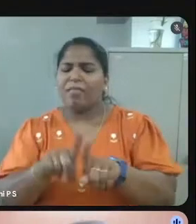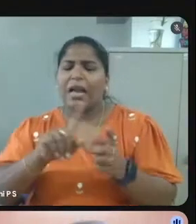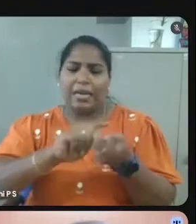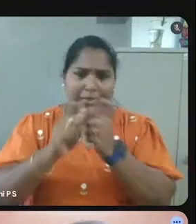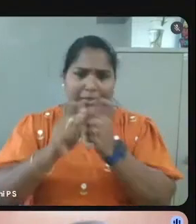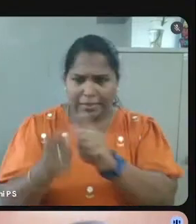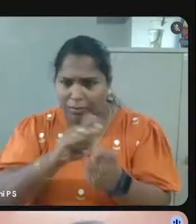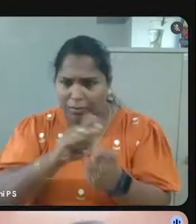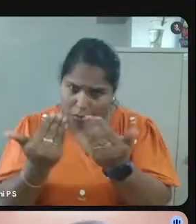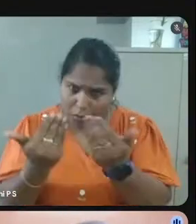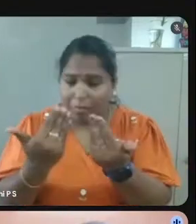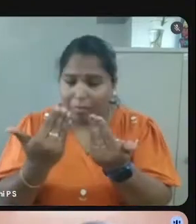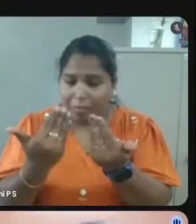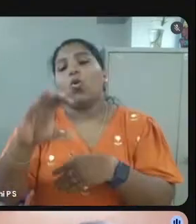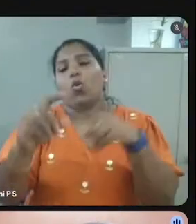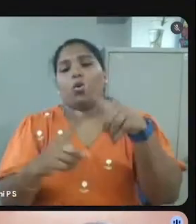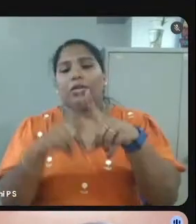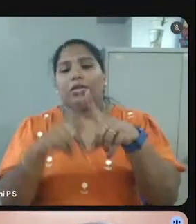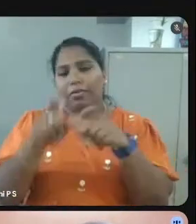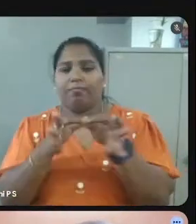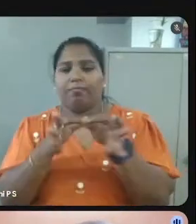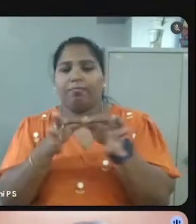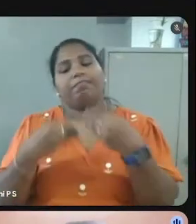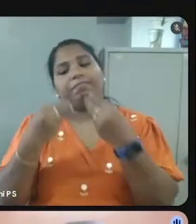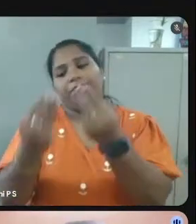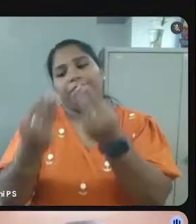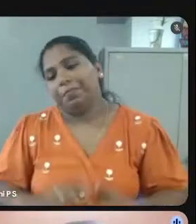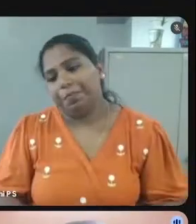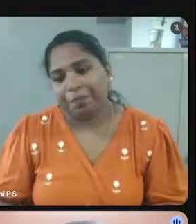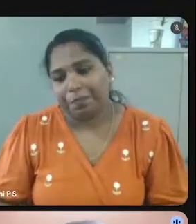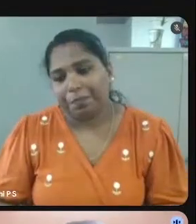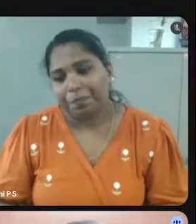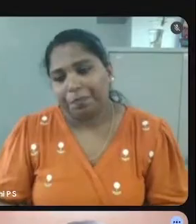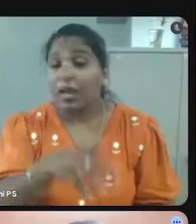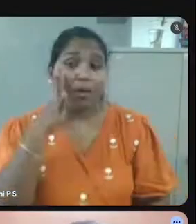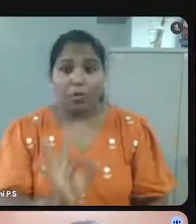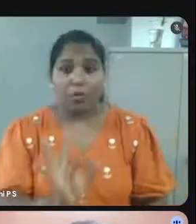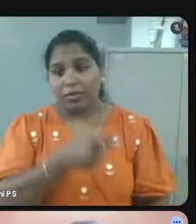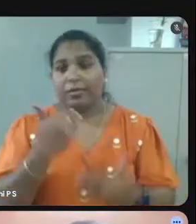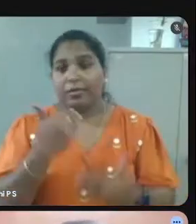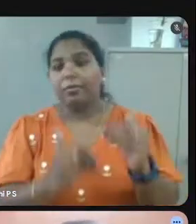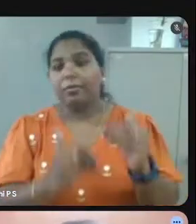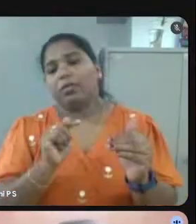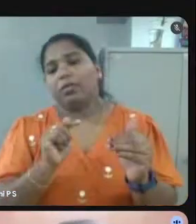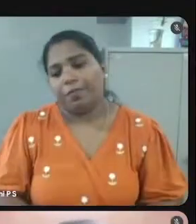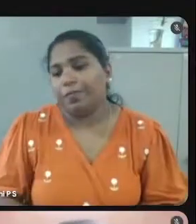എന്നുള്ള കാര്യങ്ങൾ ഒരു ഓക്യുപേഷണൽ തെറപ്പിസ്റ്റ് പറഞ്ഞു കൊടുക്കാൻ പറ്റും. ഇതൊക്കെയാണ് മെയിൻ ആയിട്ടുള്ള ലിമിറ്റേഷൻസ്.